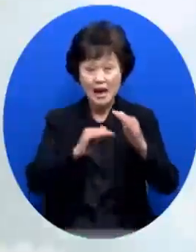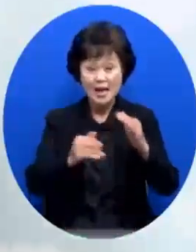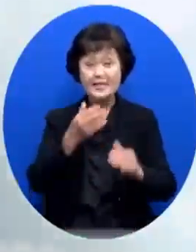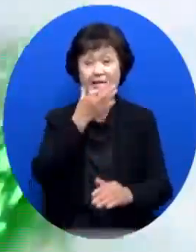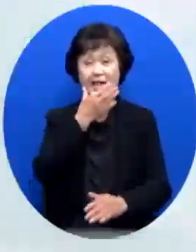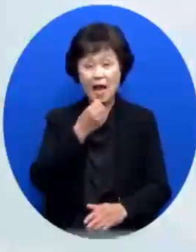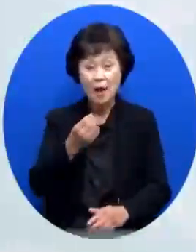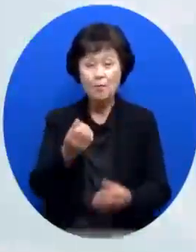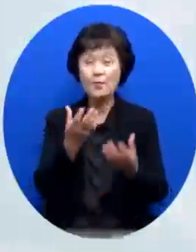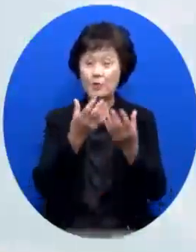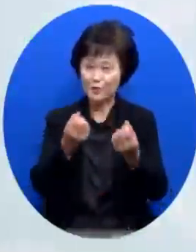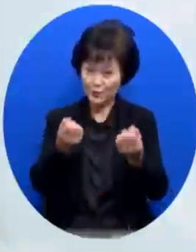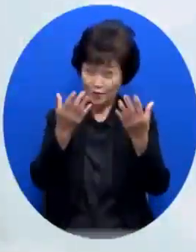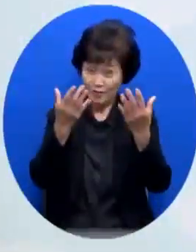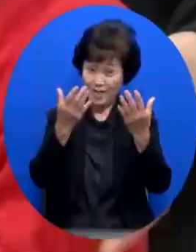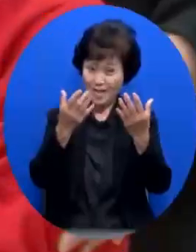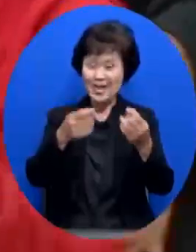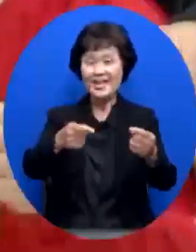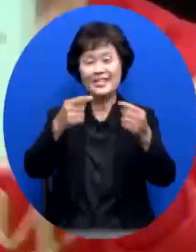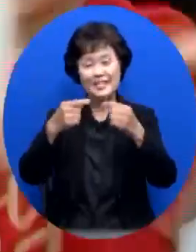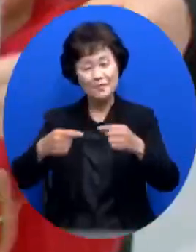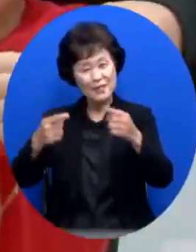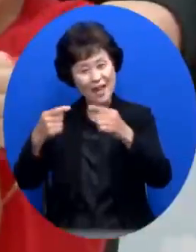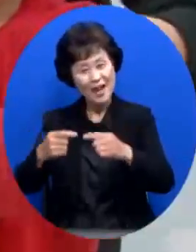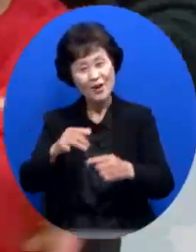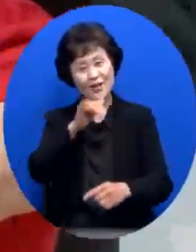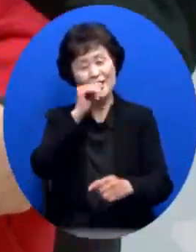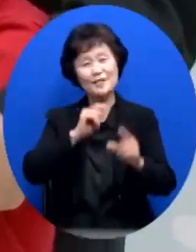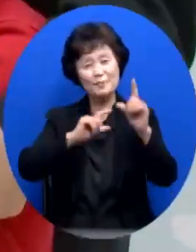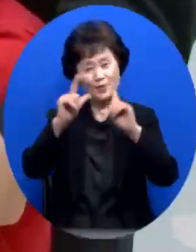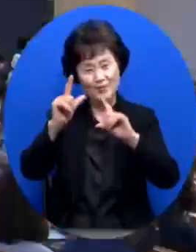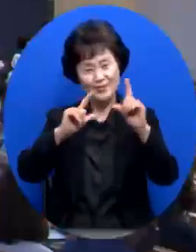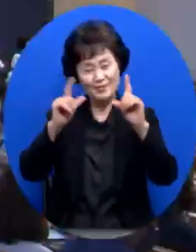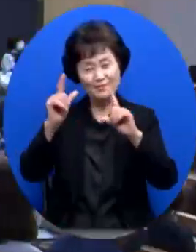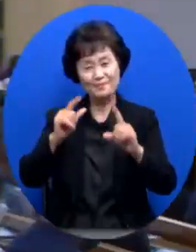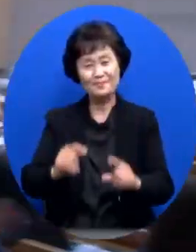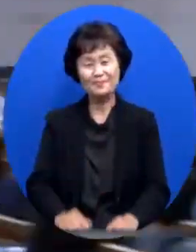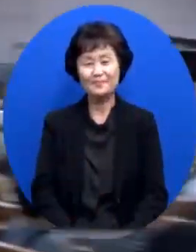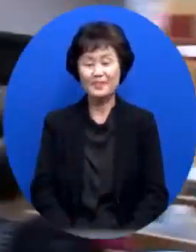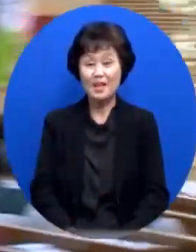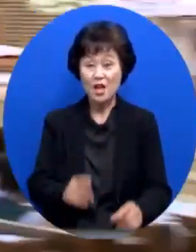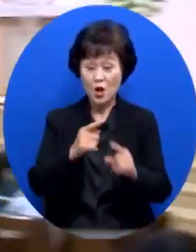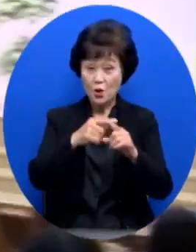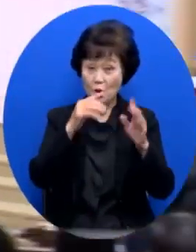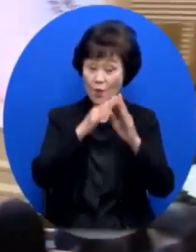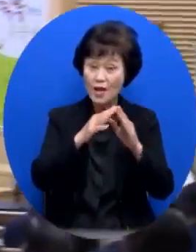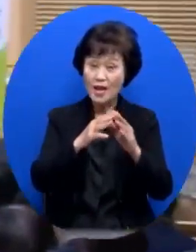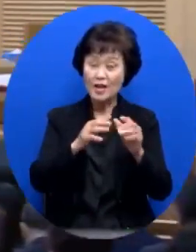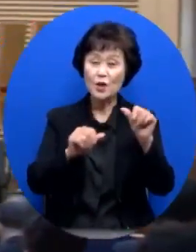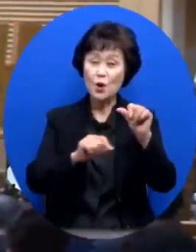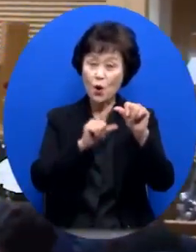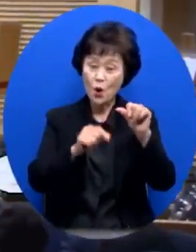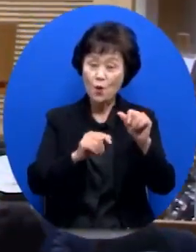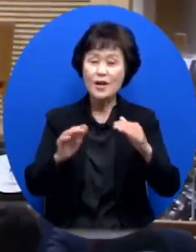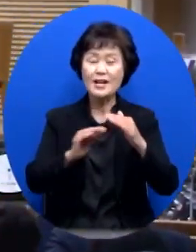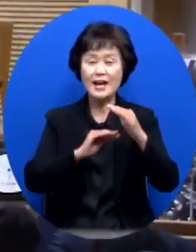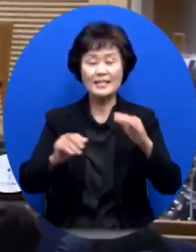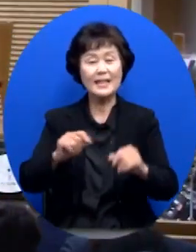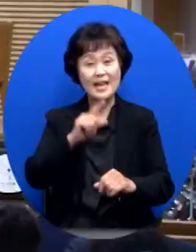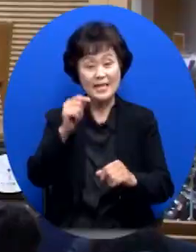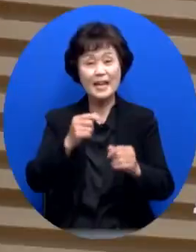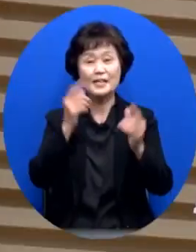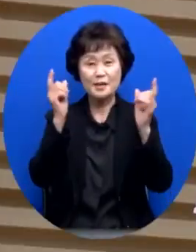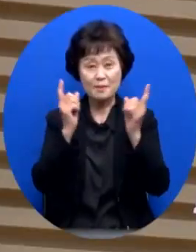축제 우리 가족 페스티벌에 참여하고 있는 모습입니다. 원주 중부교회는 5월 가정의 달을 맞아 예배가